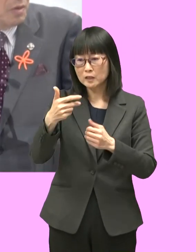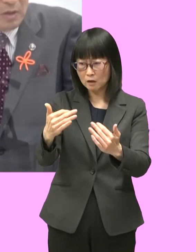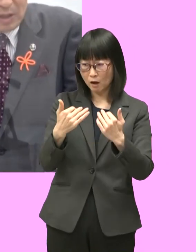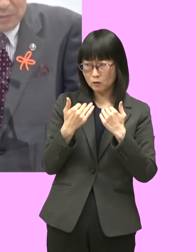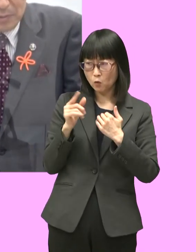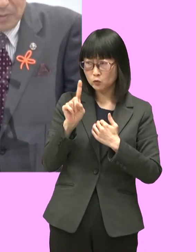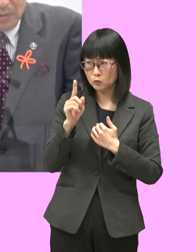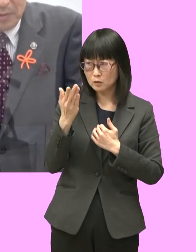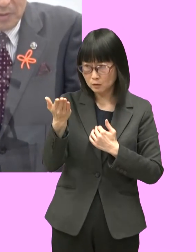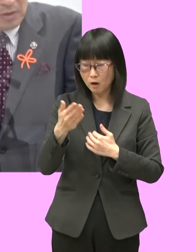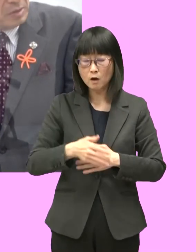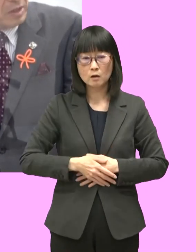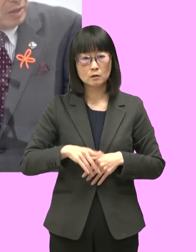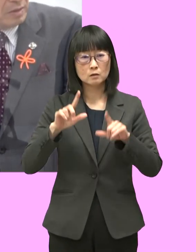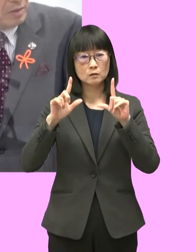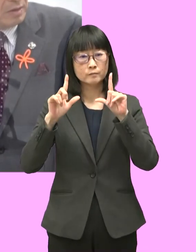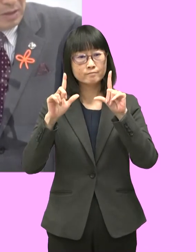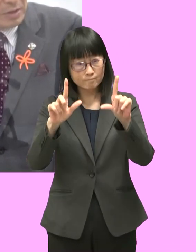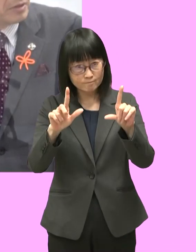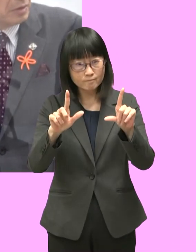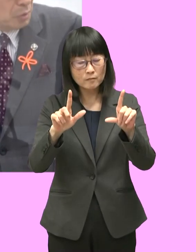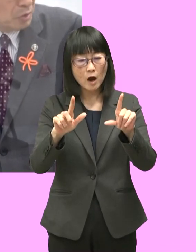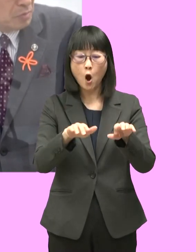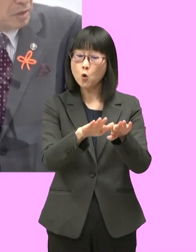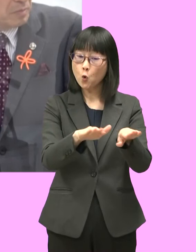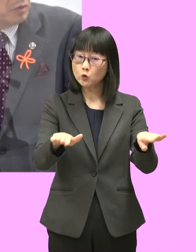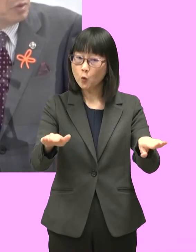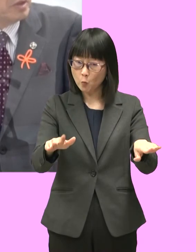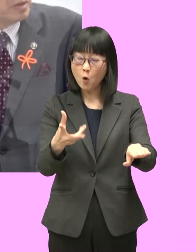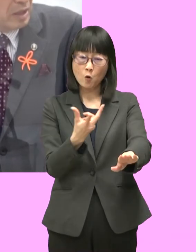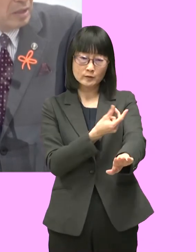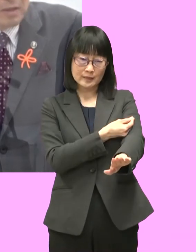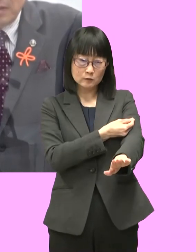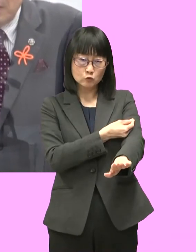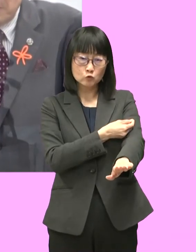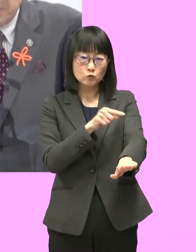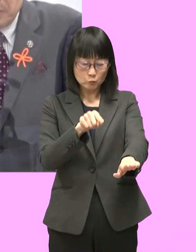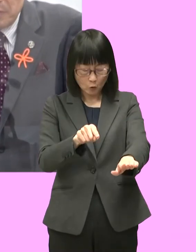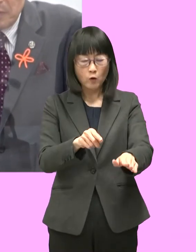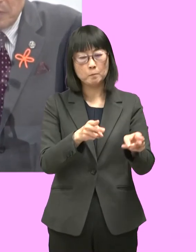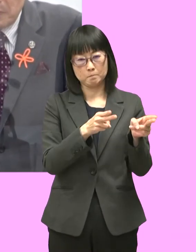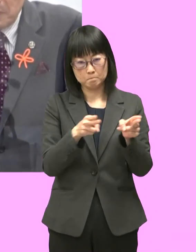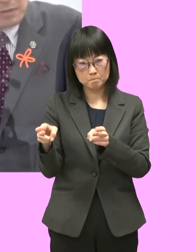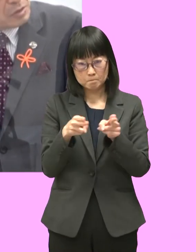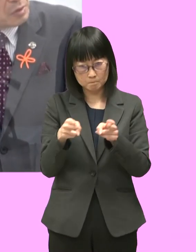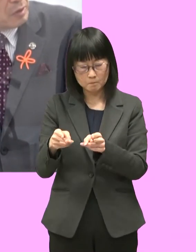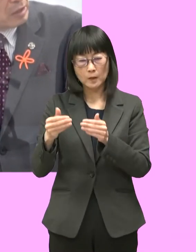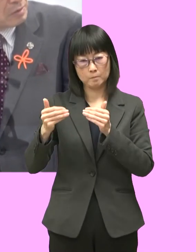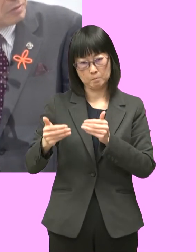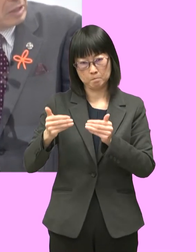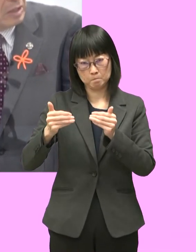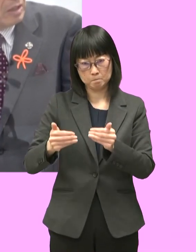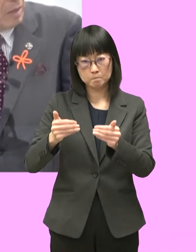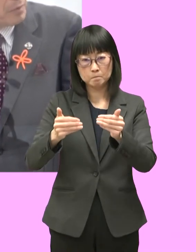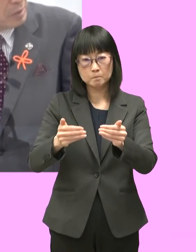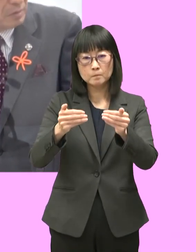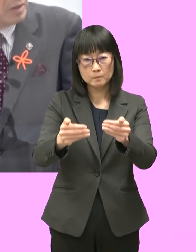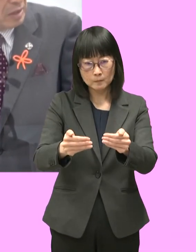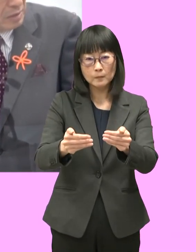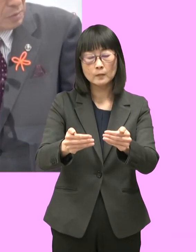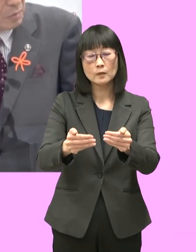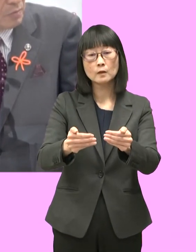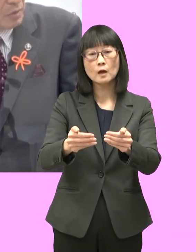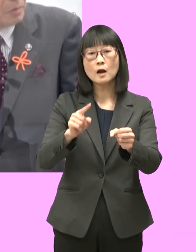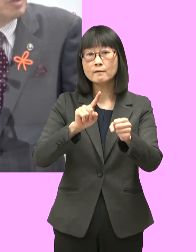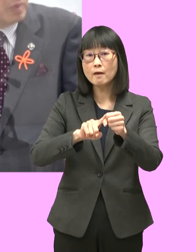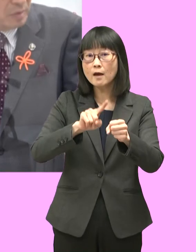も今着々と準備進めておりまして、まあ年初にはすぐに発表できるんじゃ